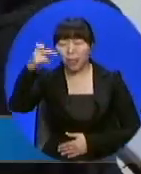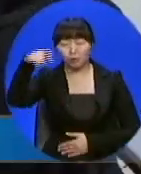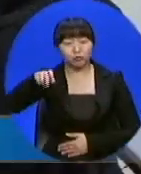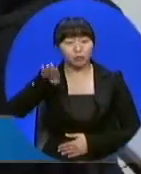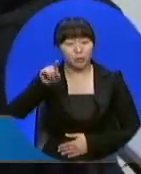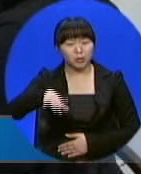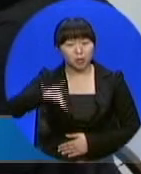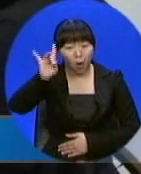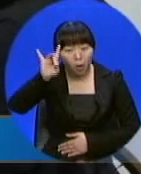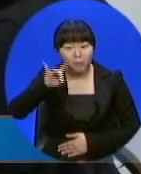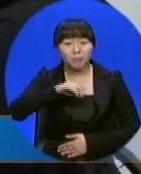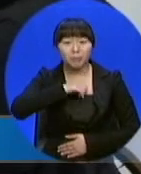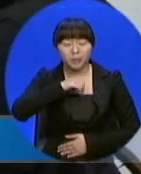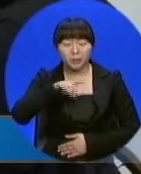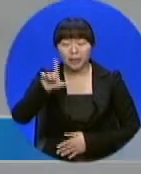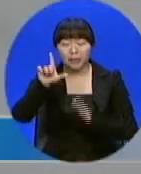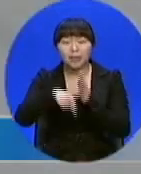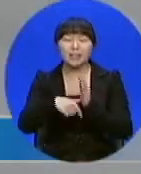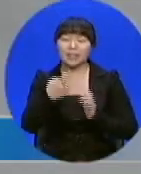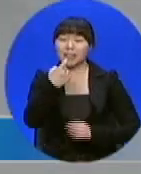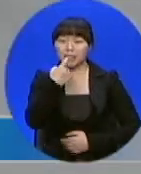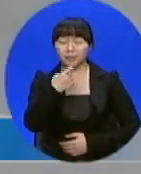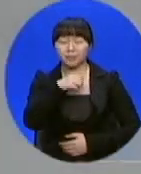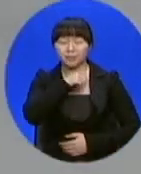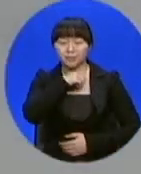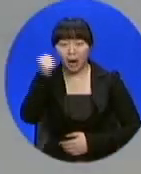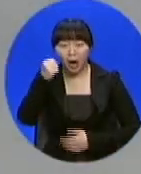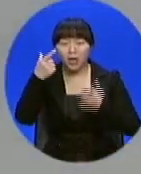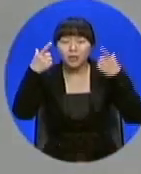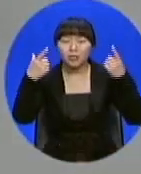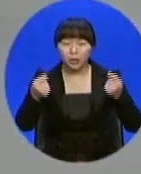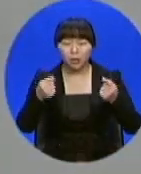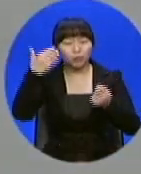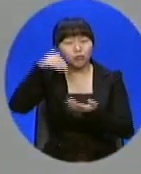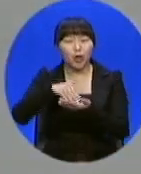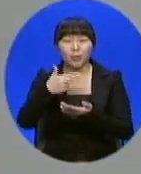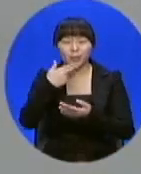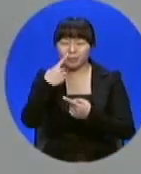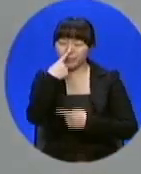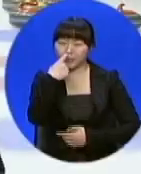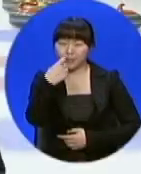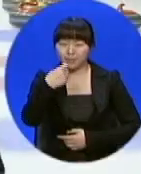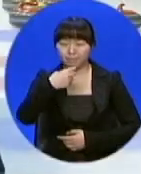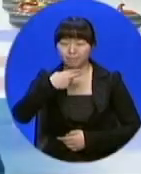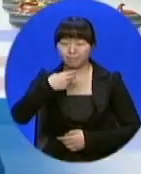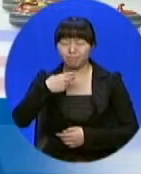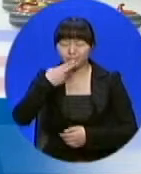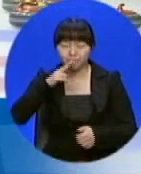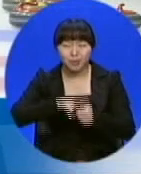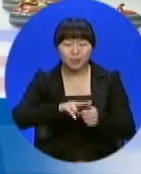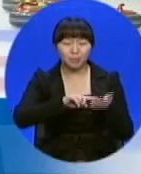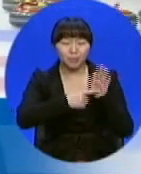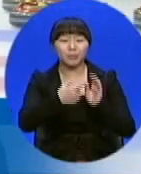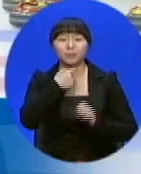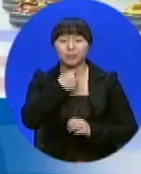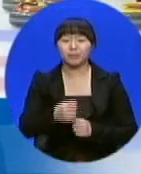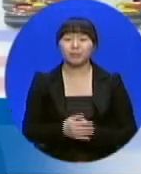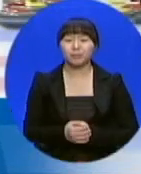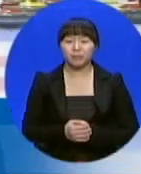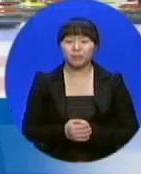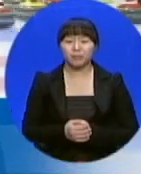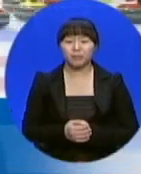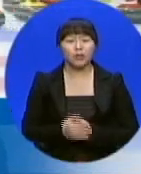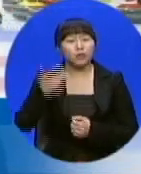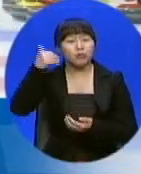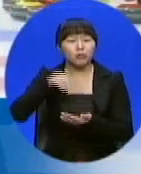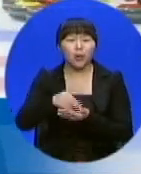불구하고 은메달을 목에 걸었던 기량으로 후회 없는 멋진 경기를 다짐했습니다. 후회 없는 경기를 한번 해보고